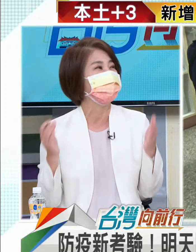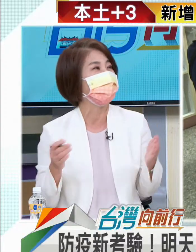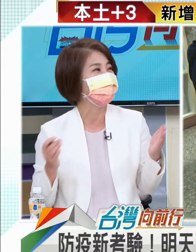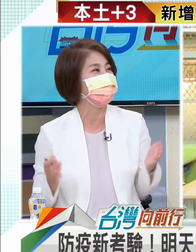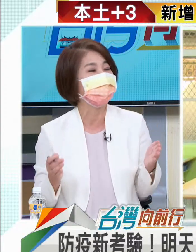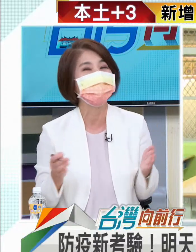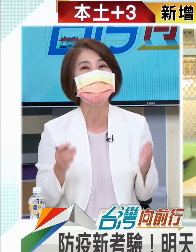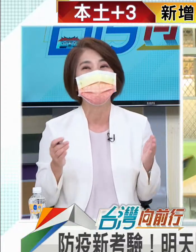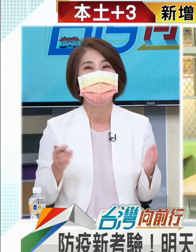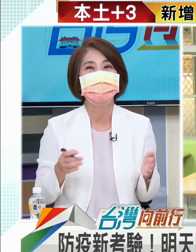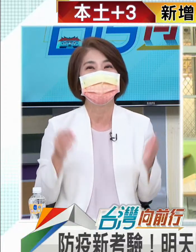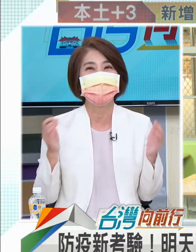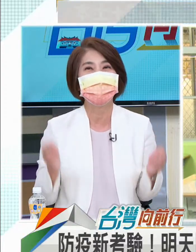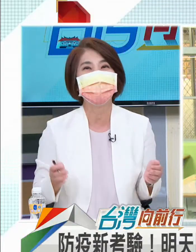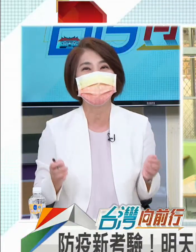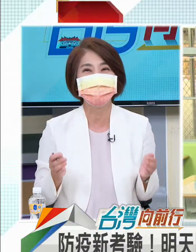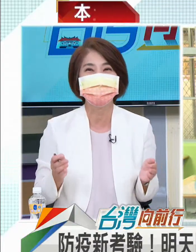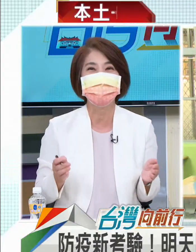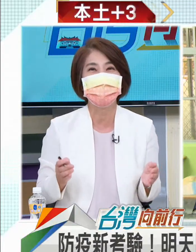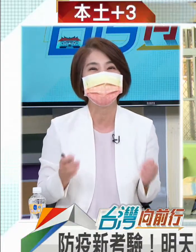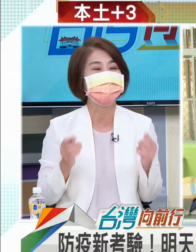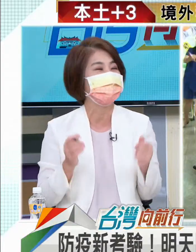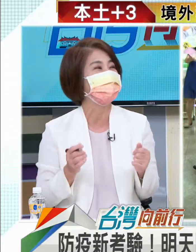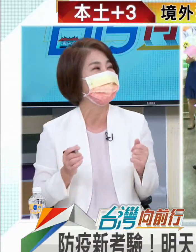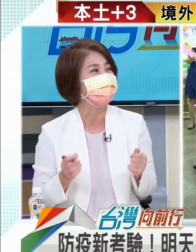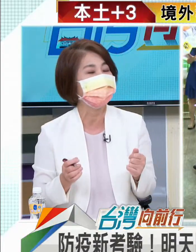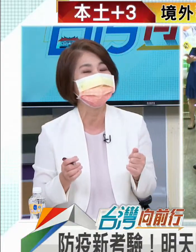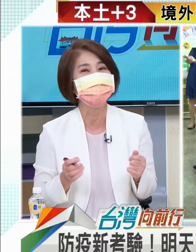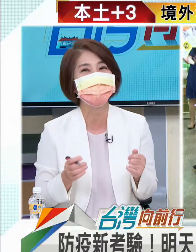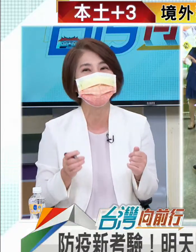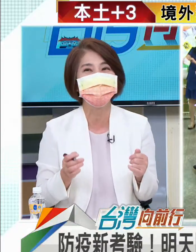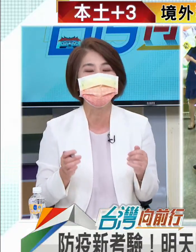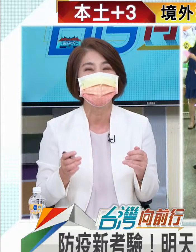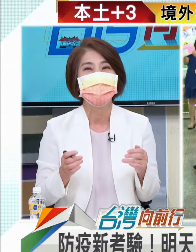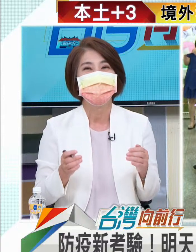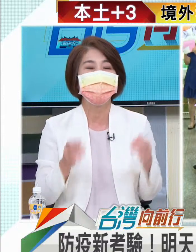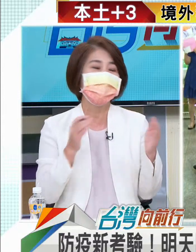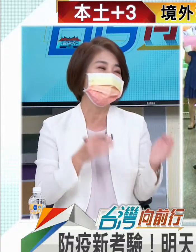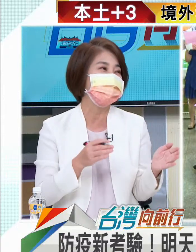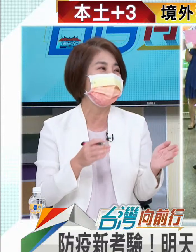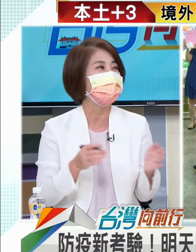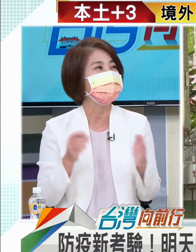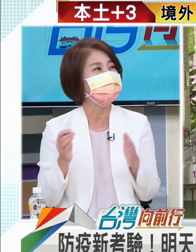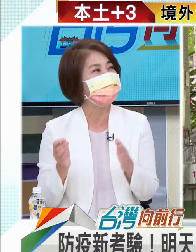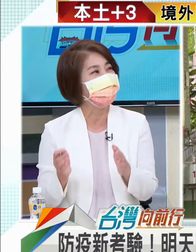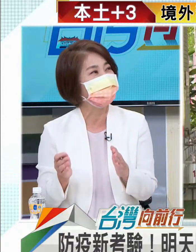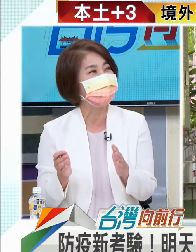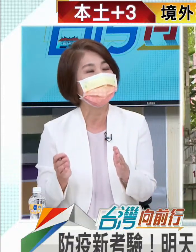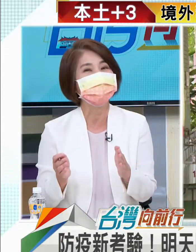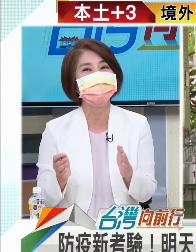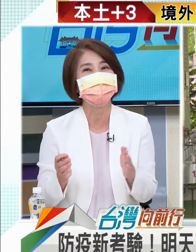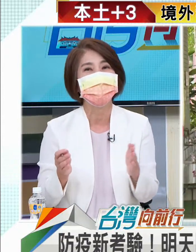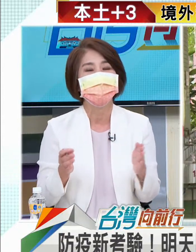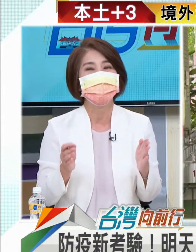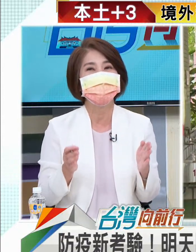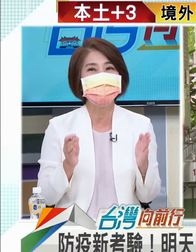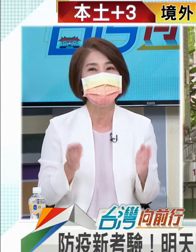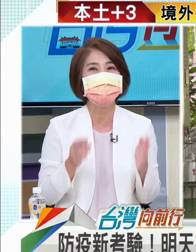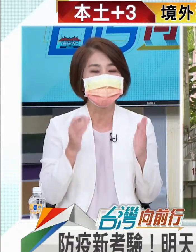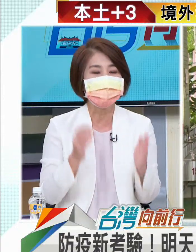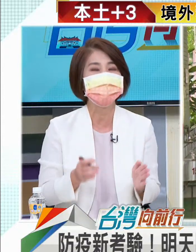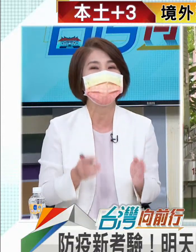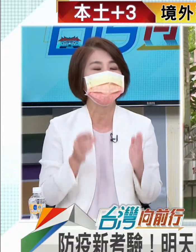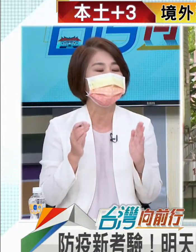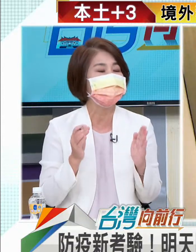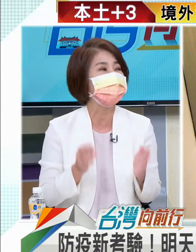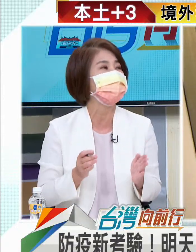些小朋友都很开心啦，我们看他很开心的画面我们也很开心，其实就是又开心啊还是会有点担心，那但